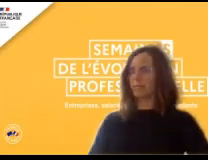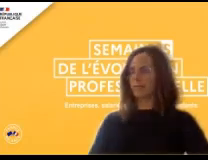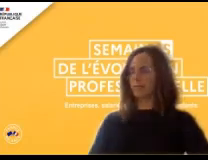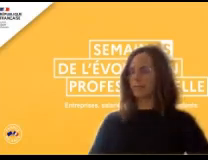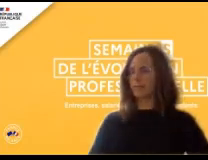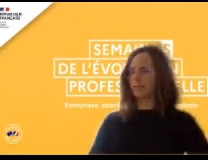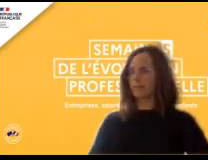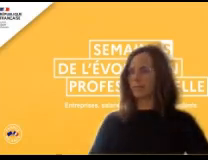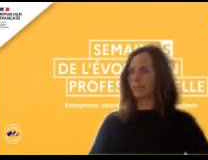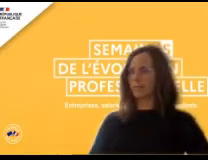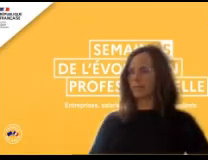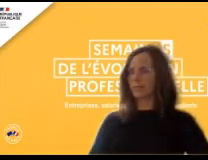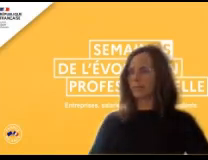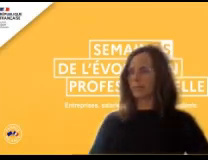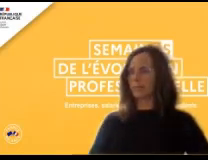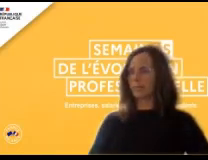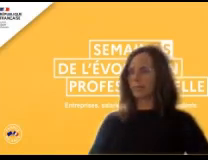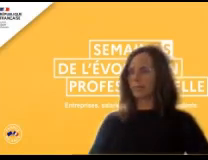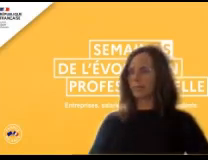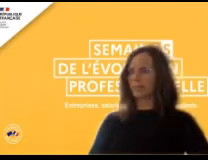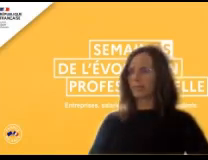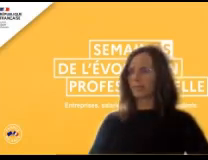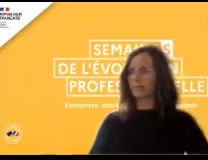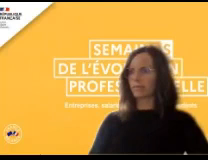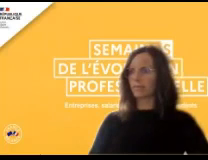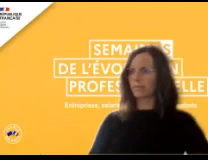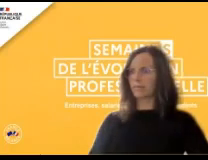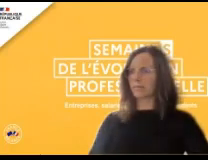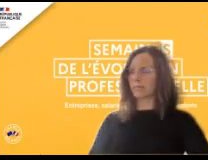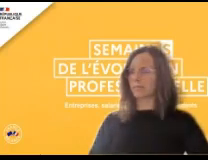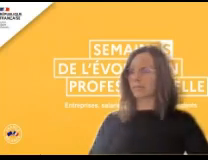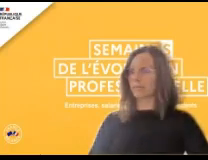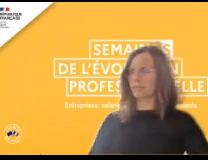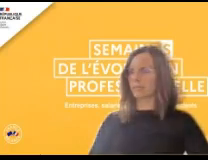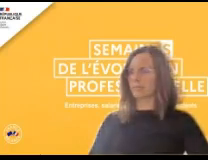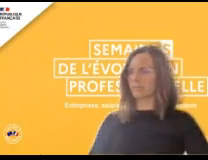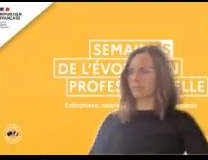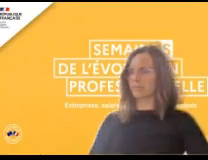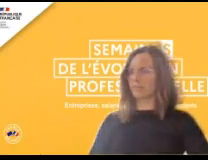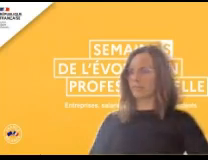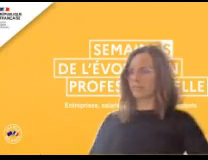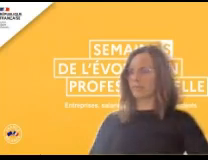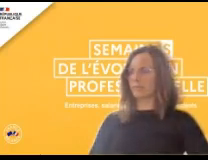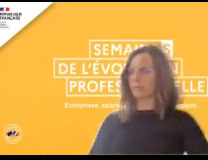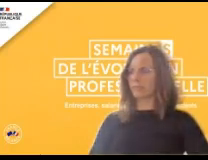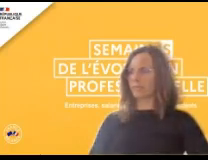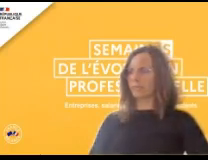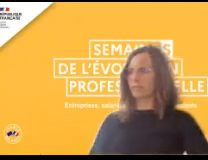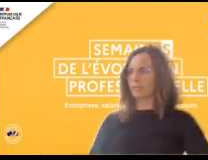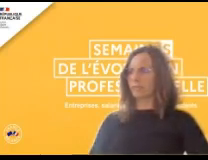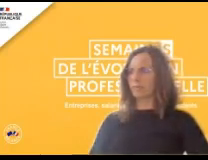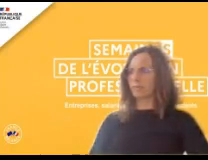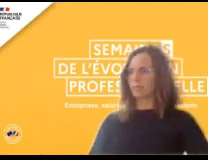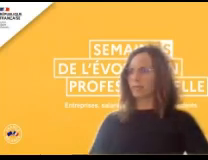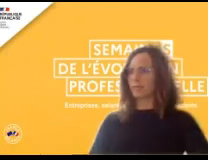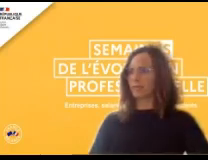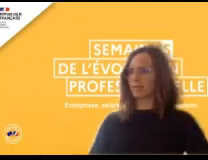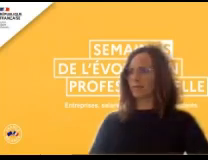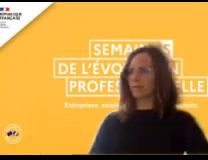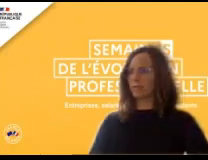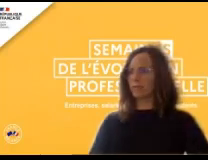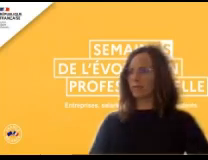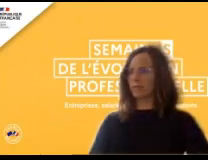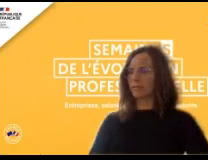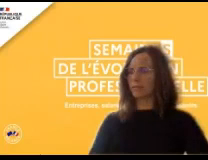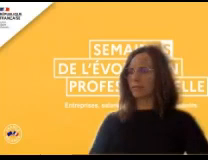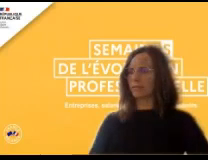au regard d'une reconnaissance du RNCP ou du répertoire spécifique. C'est